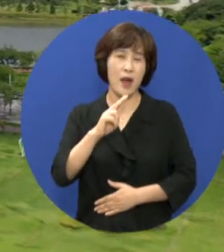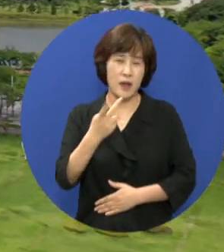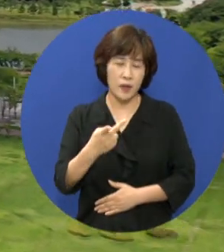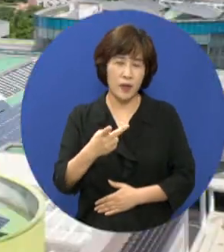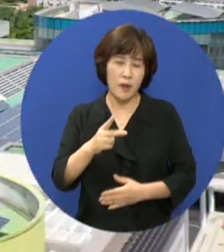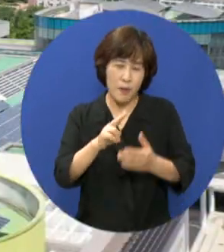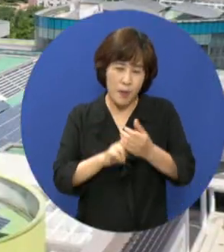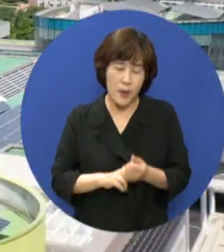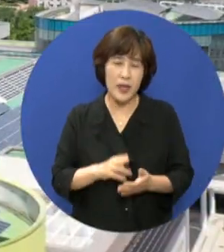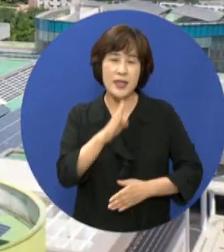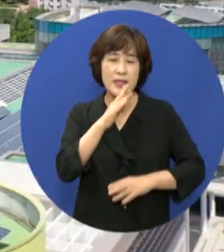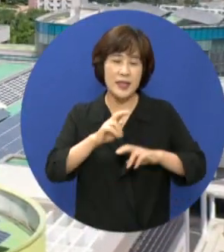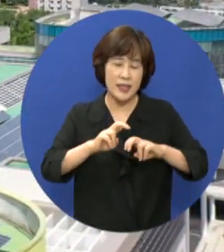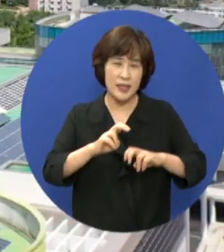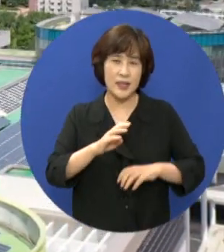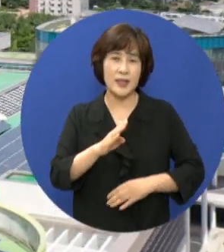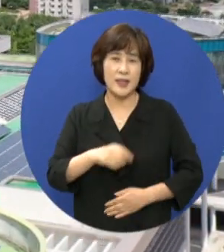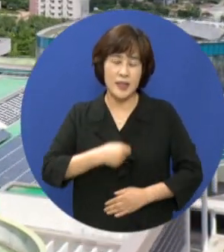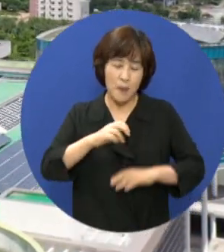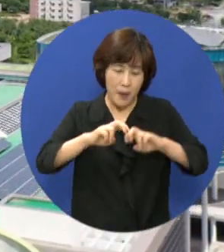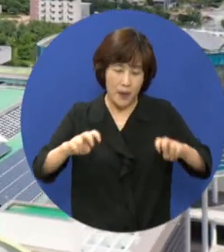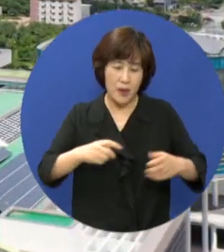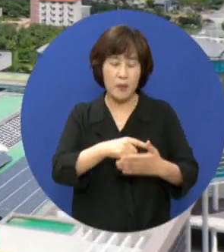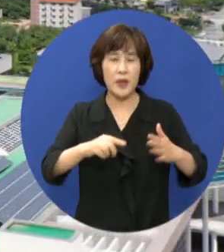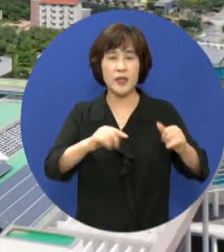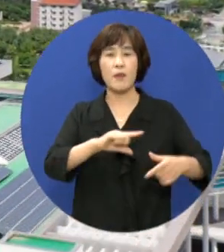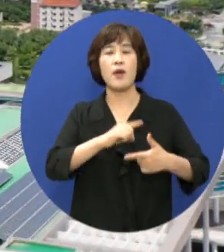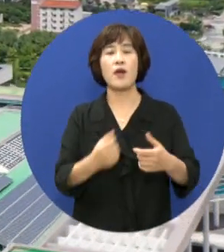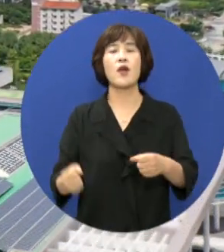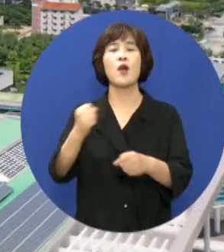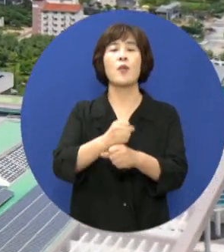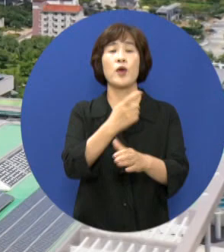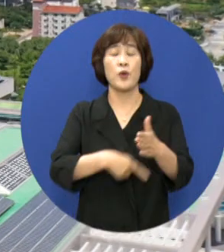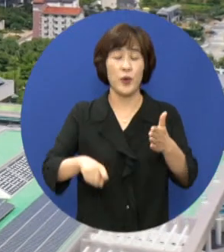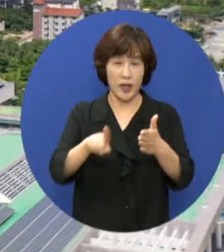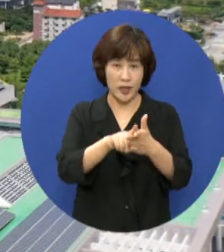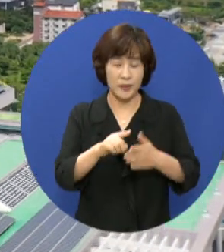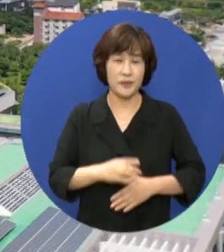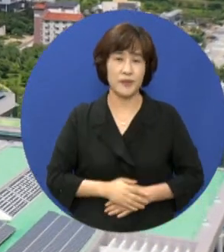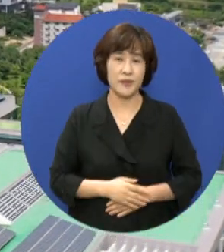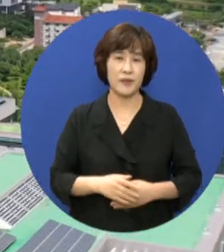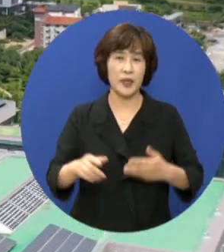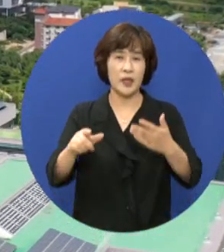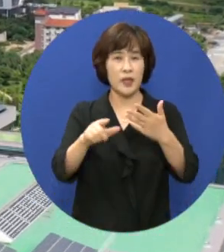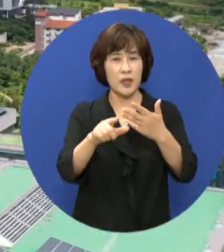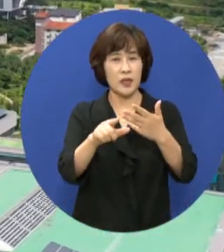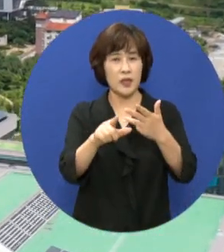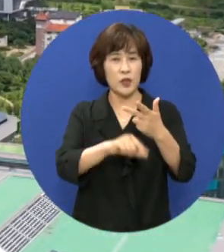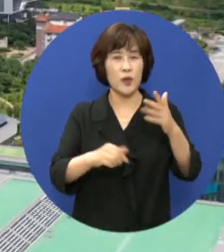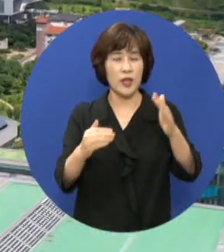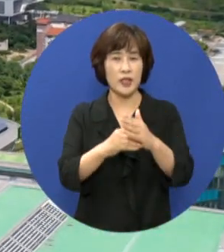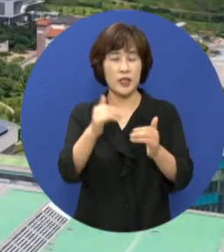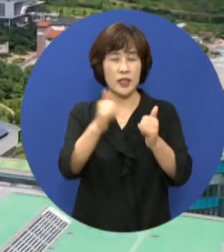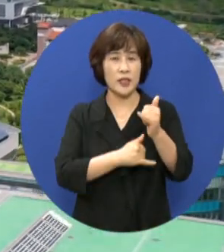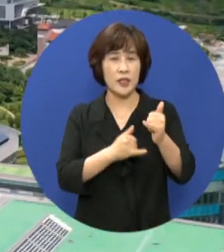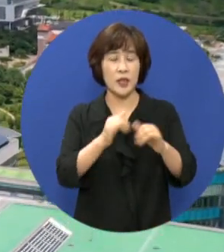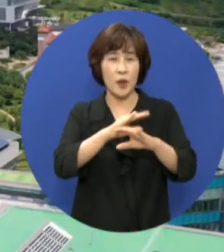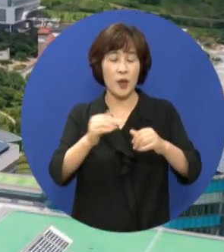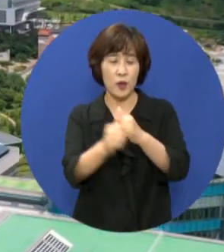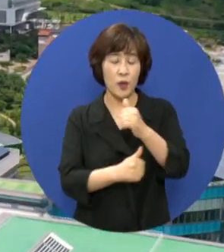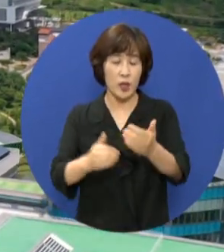은폐에 된 진실을 밝혀 피해자 명예회복 을 위한 것입니다 지난달까지 진 실화의 위원회에 접수된